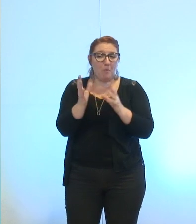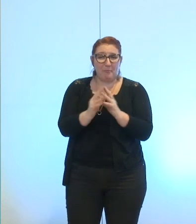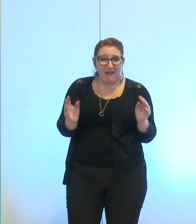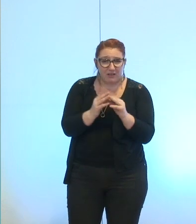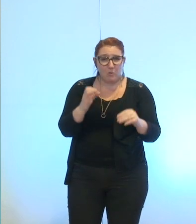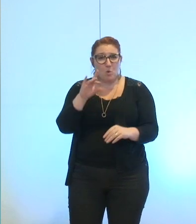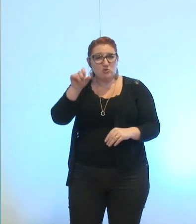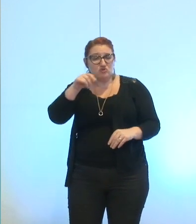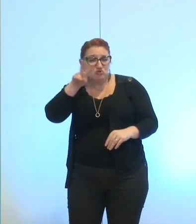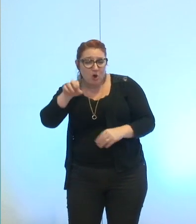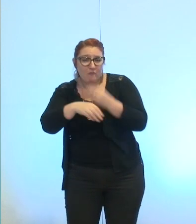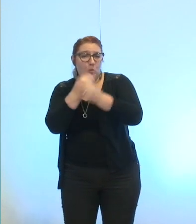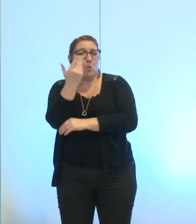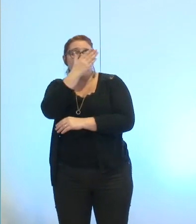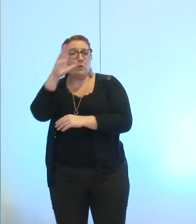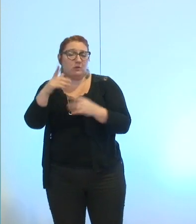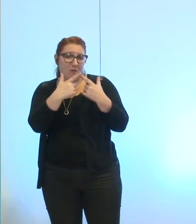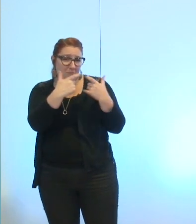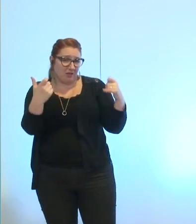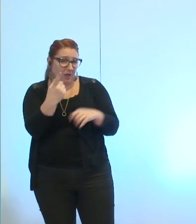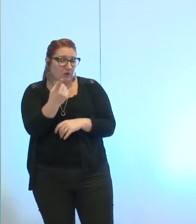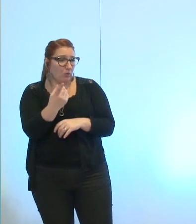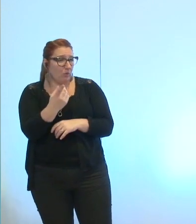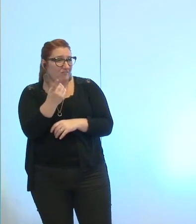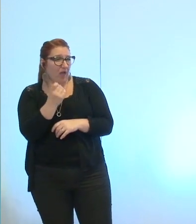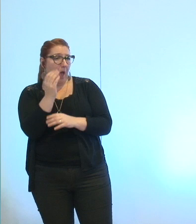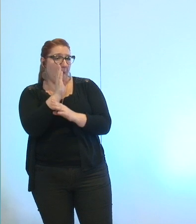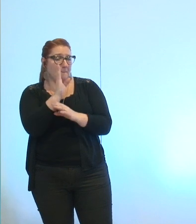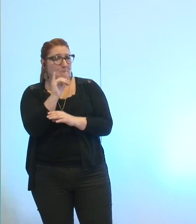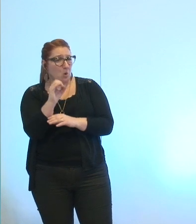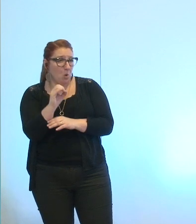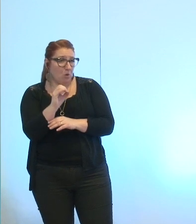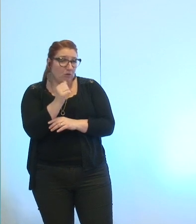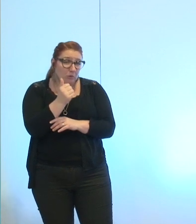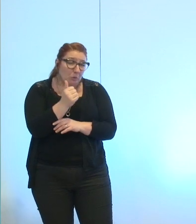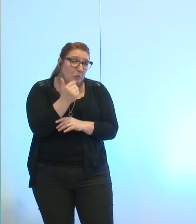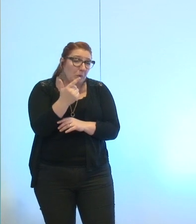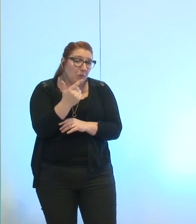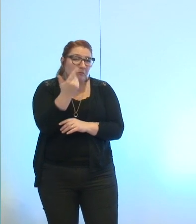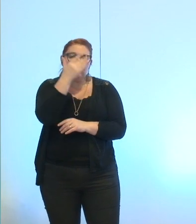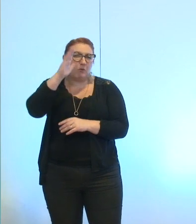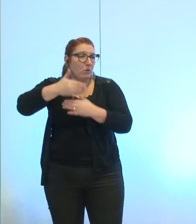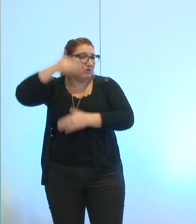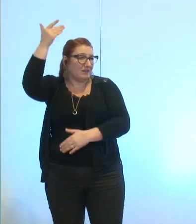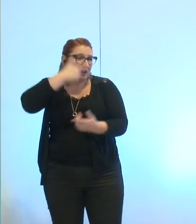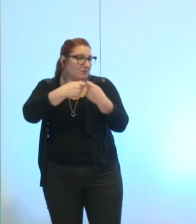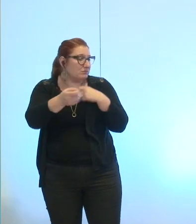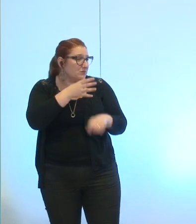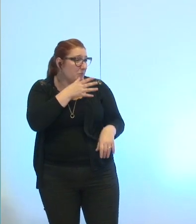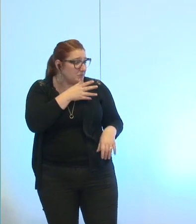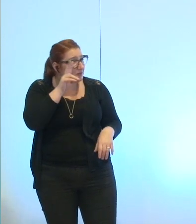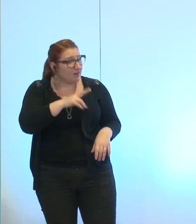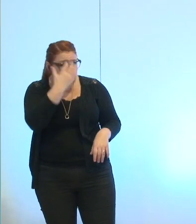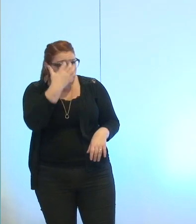matériaux dit biosourcés une deux pour les autres façades ce sera ce sera impossible est-ce sérieux de